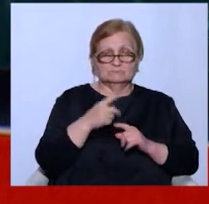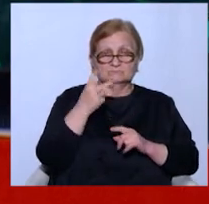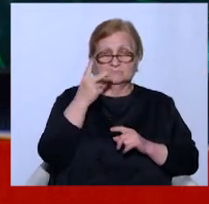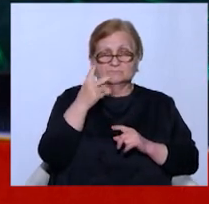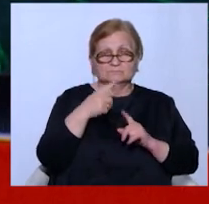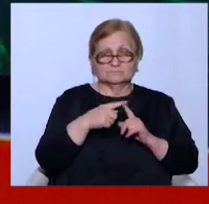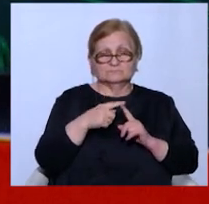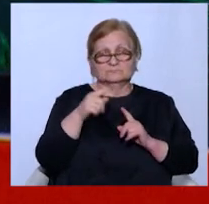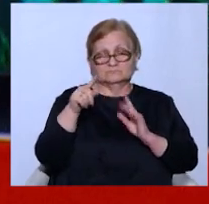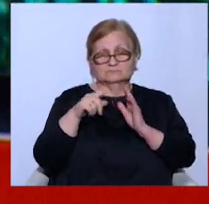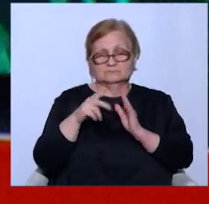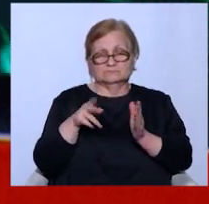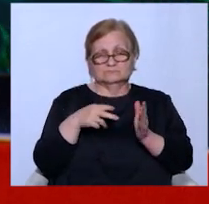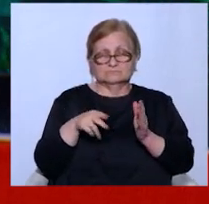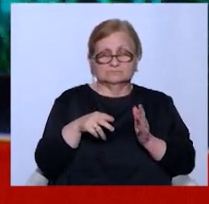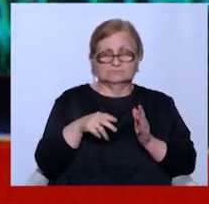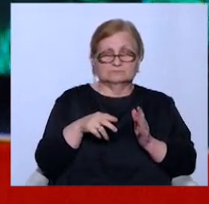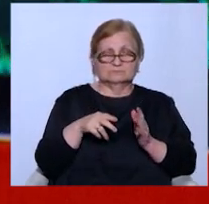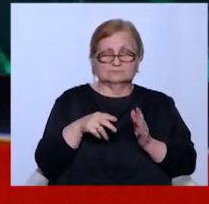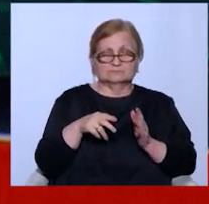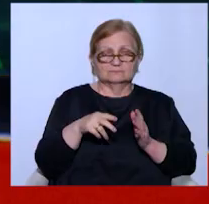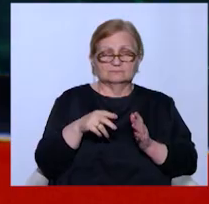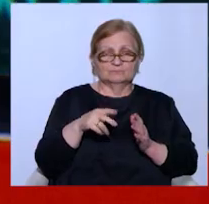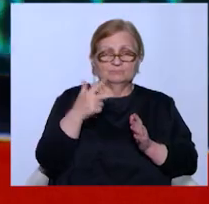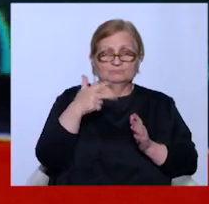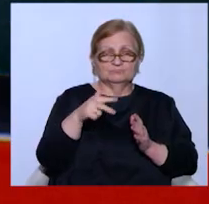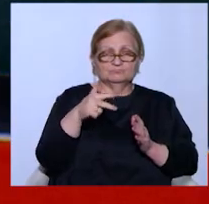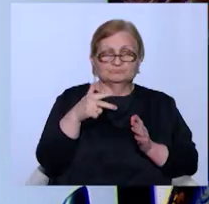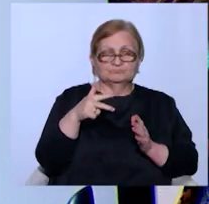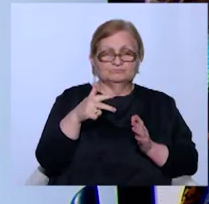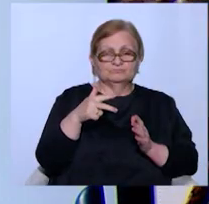3 6-ია, 6 ჯერ 3 არის, 6 ჯერ 5 არის 30